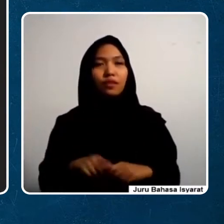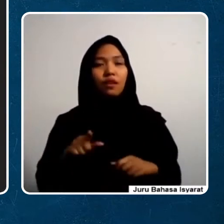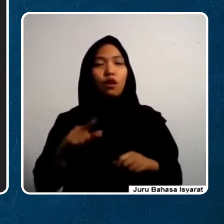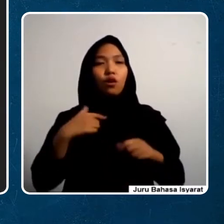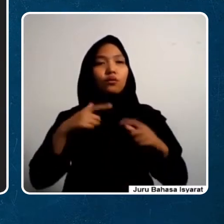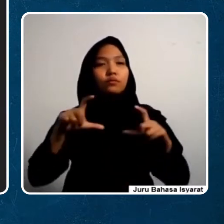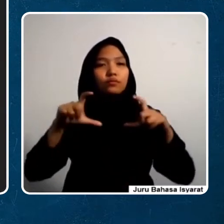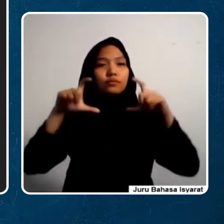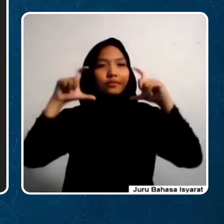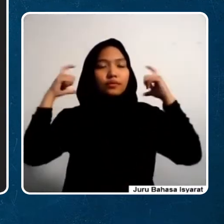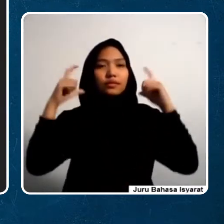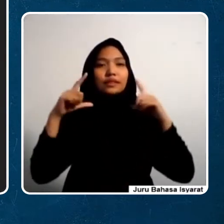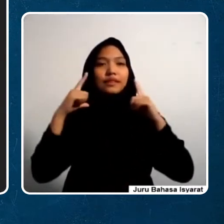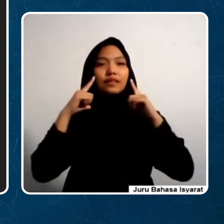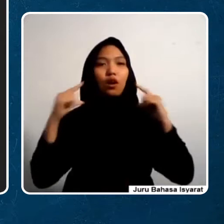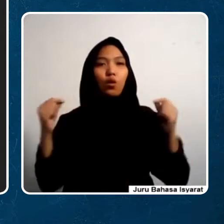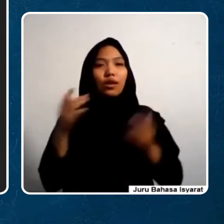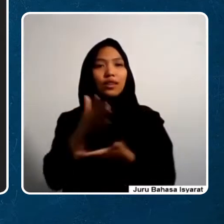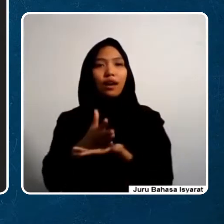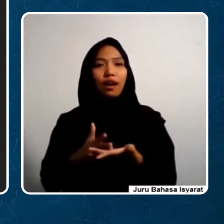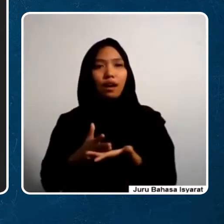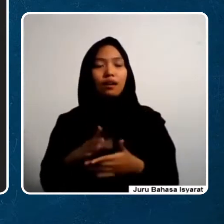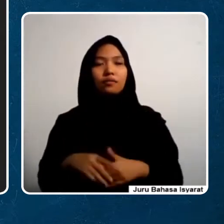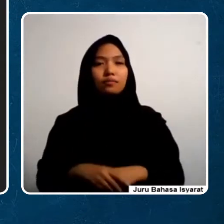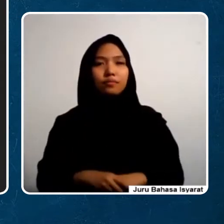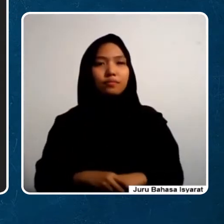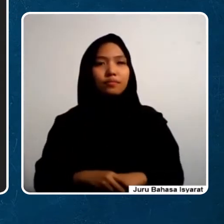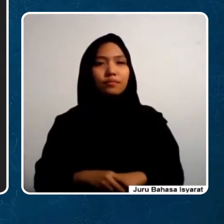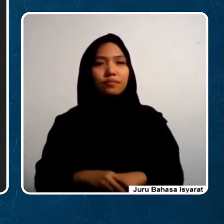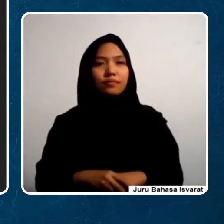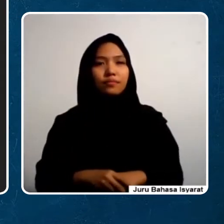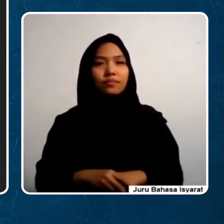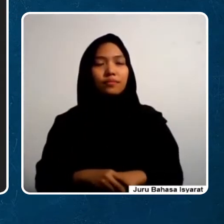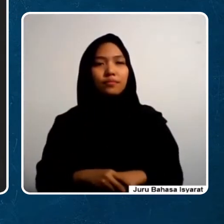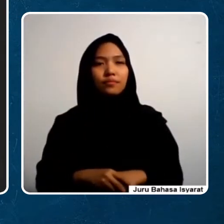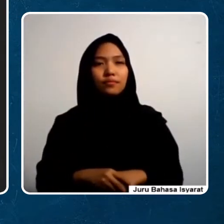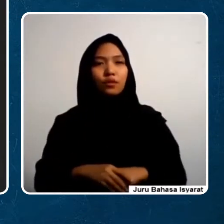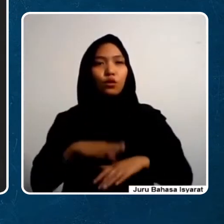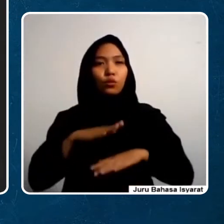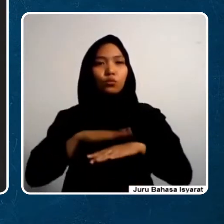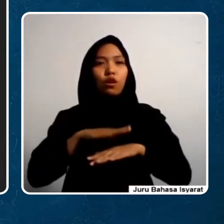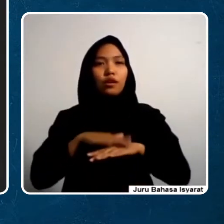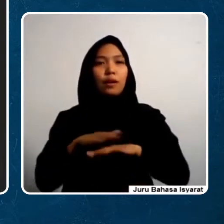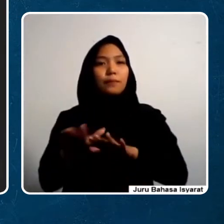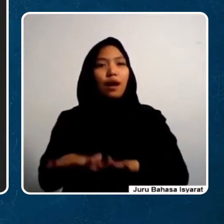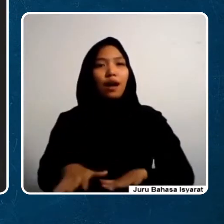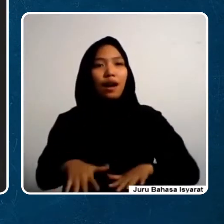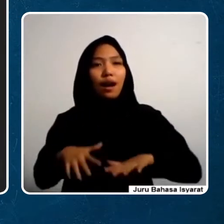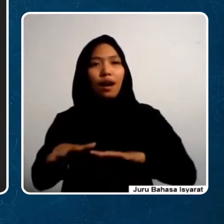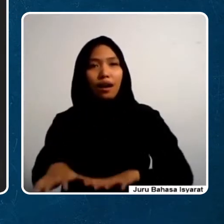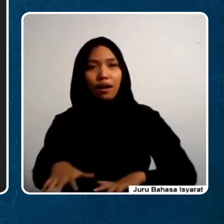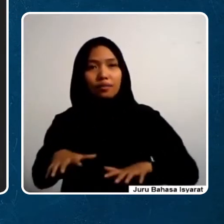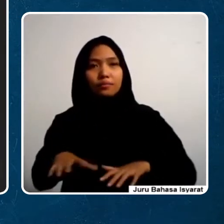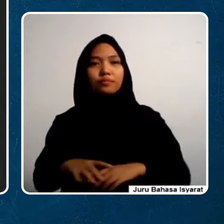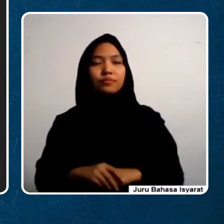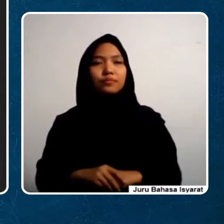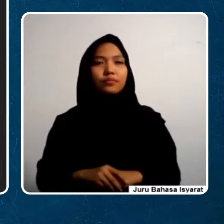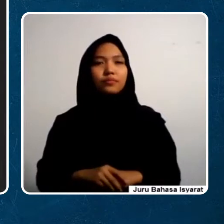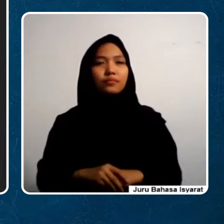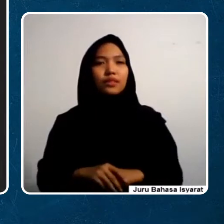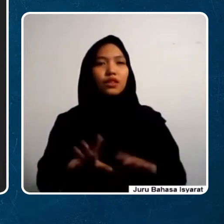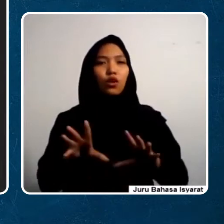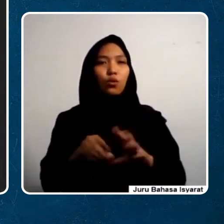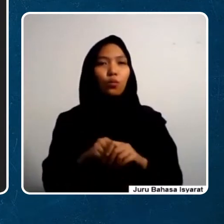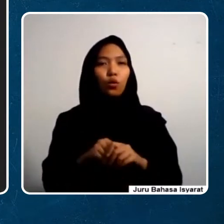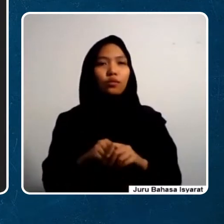merangkak. Kita kan kelompok lakon ngesot budaya itu terdiri dari anggota yang tunadaksa.